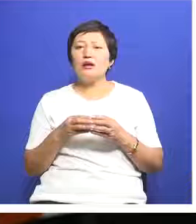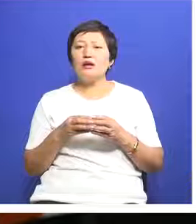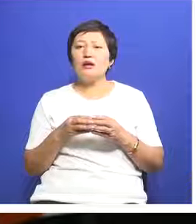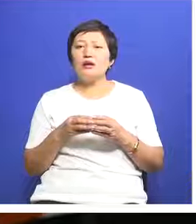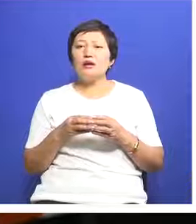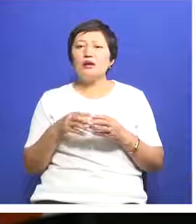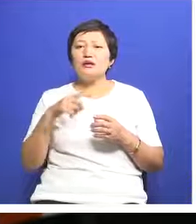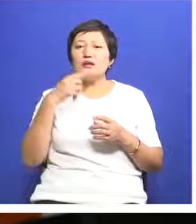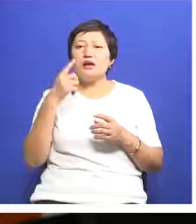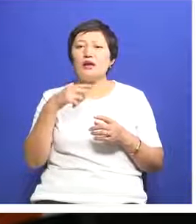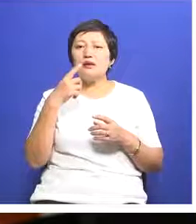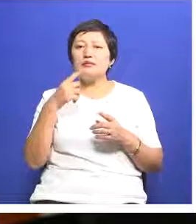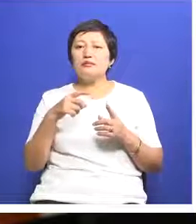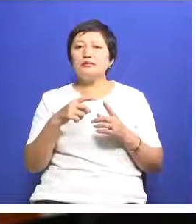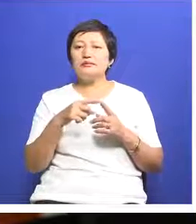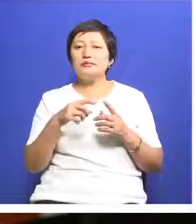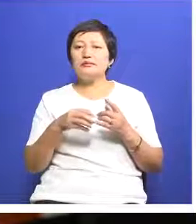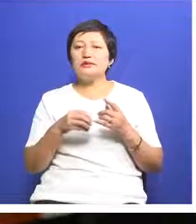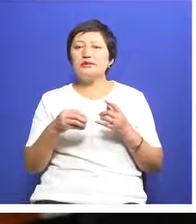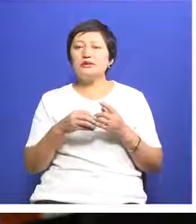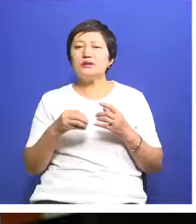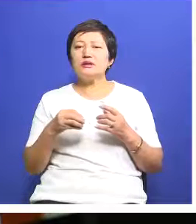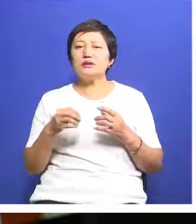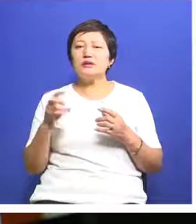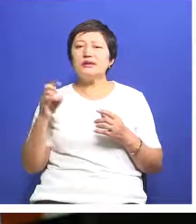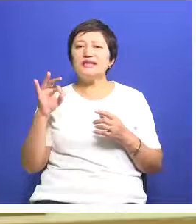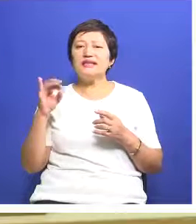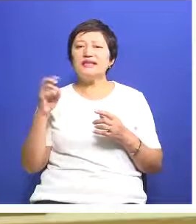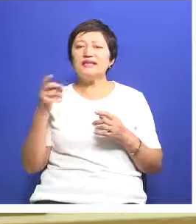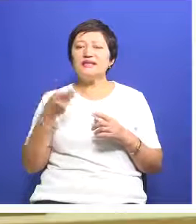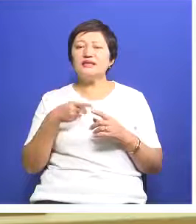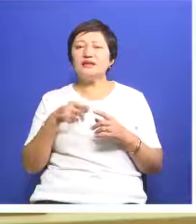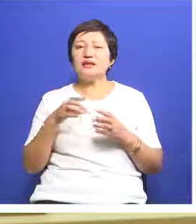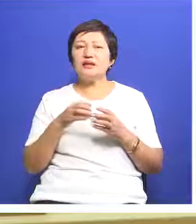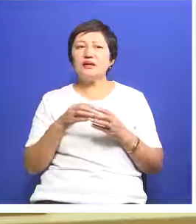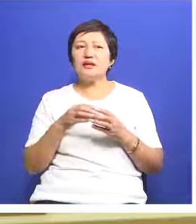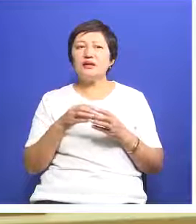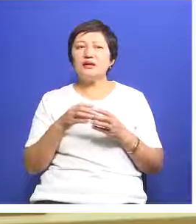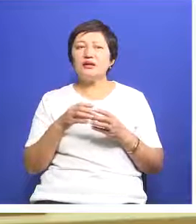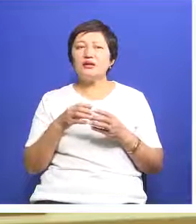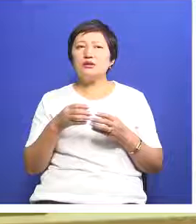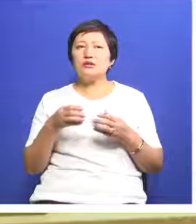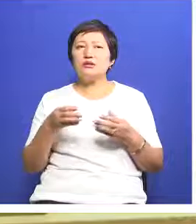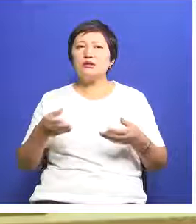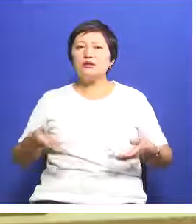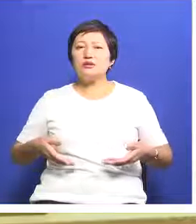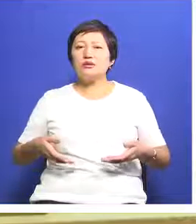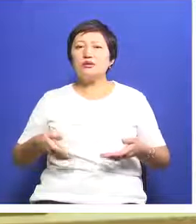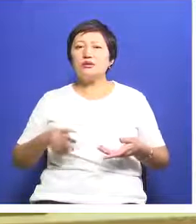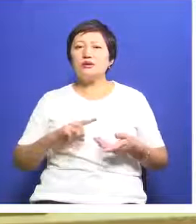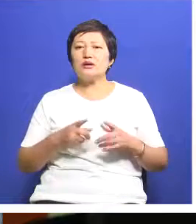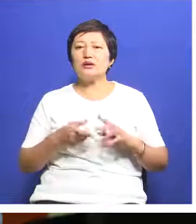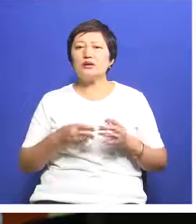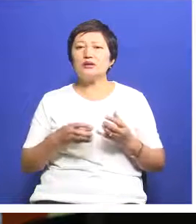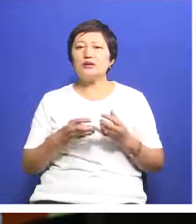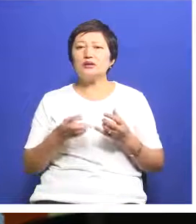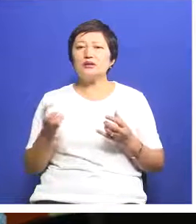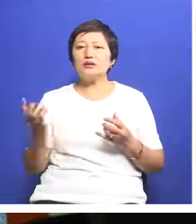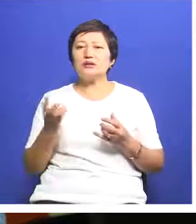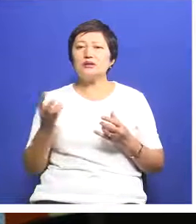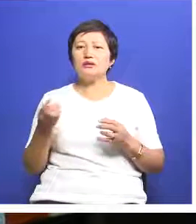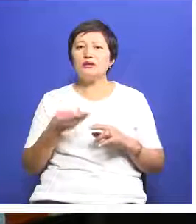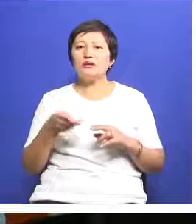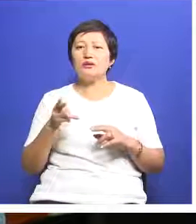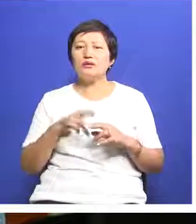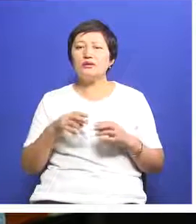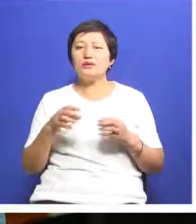кеткен жайылым жерді тиісті сол жердің тұрғындарына қайтару қажет деген. Жалпы